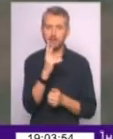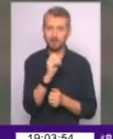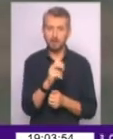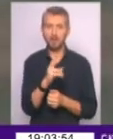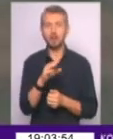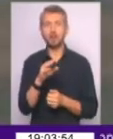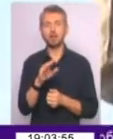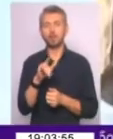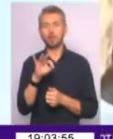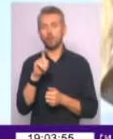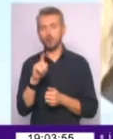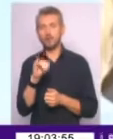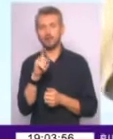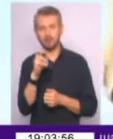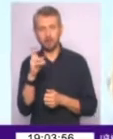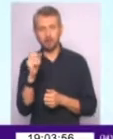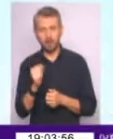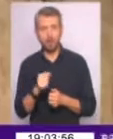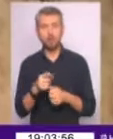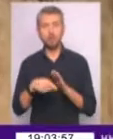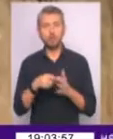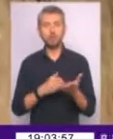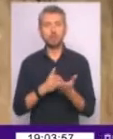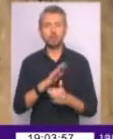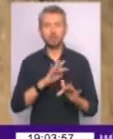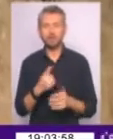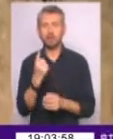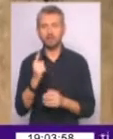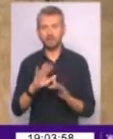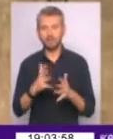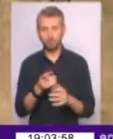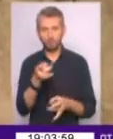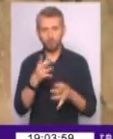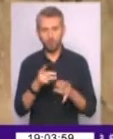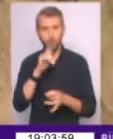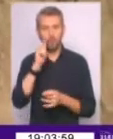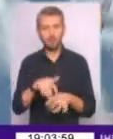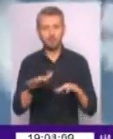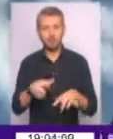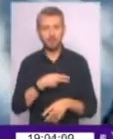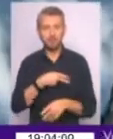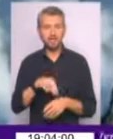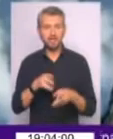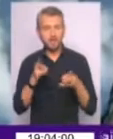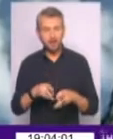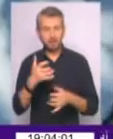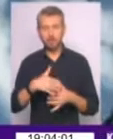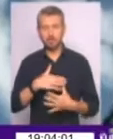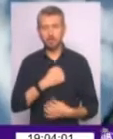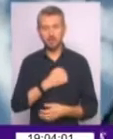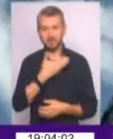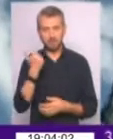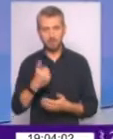Трьохізбинки. На Донецькому напрямку стався один випадок вогню по українських позиціях. Втрат серед наших бійців немає.